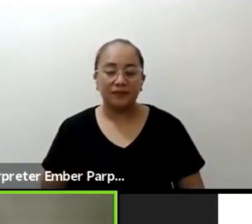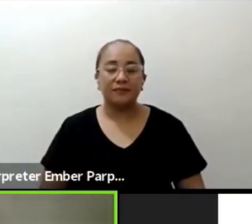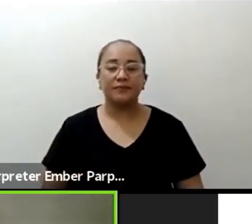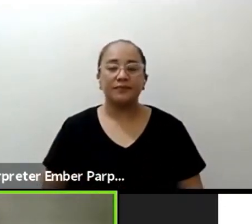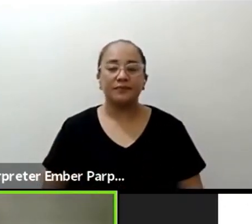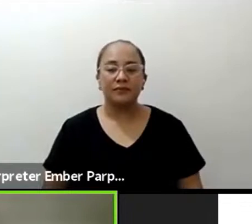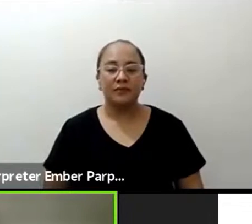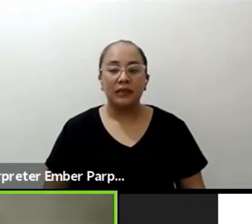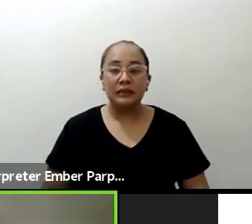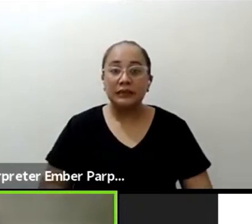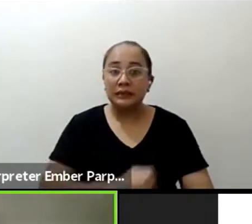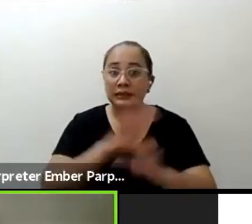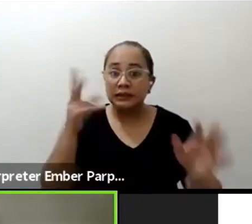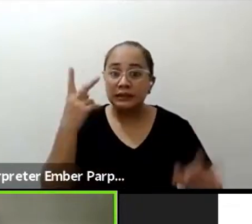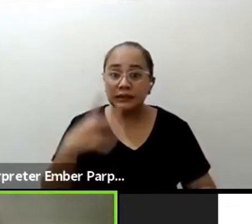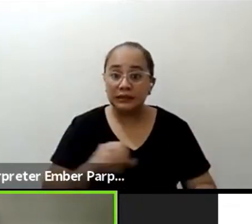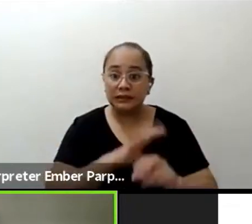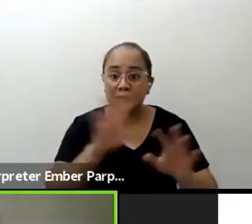Malinaw ba ito sa inyo?